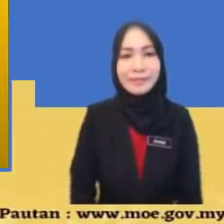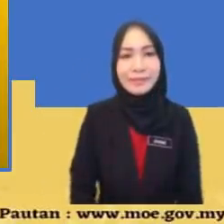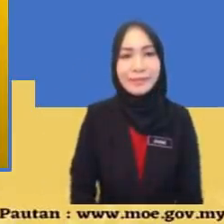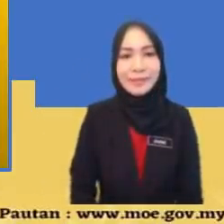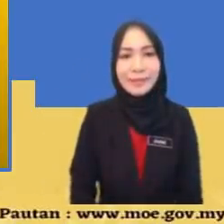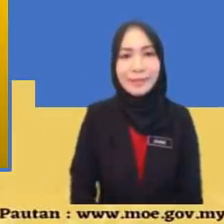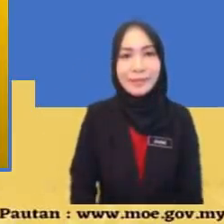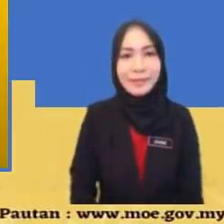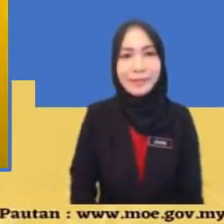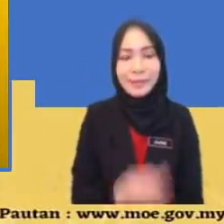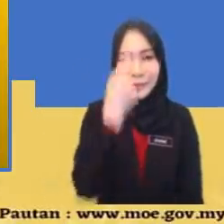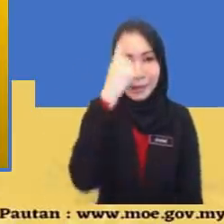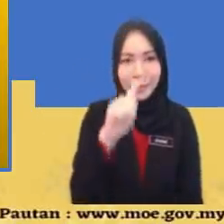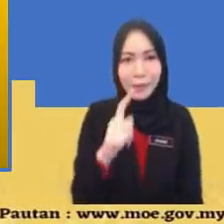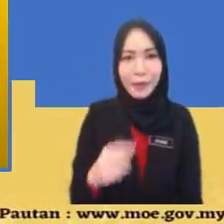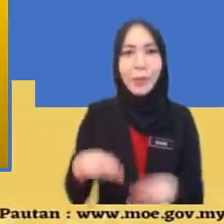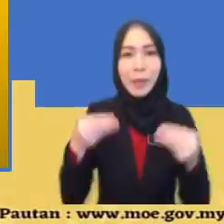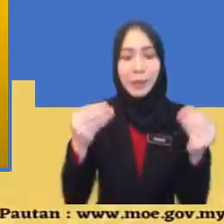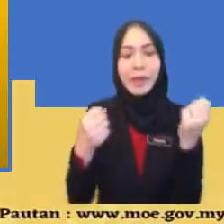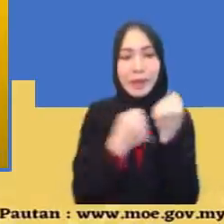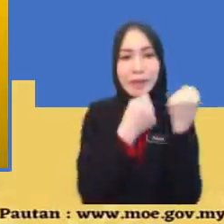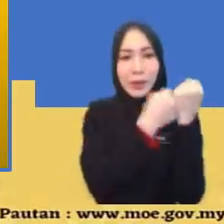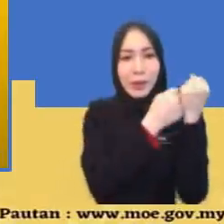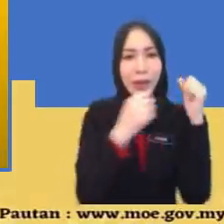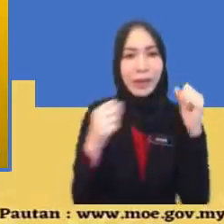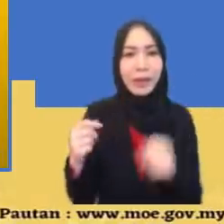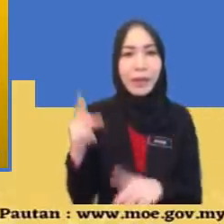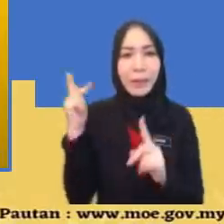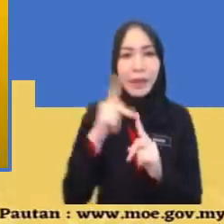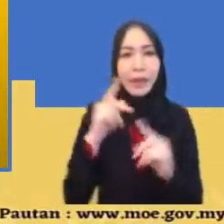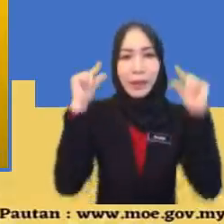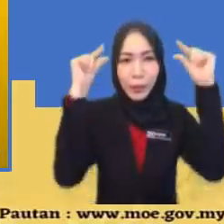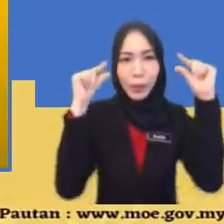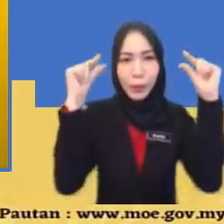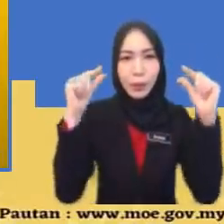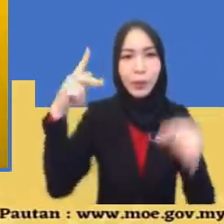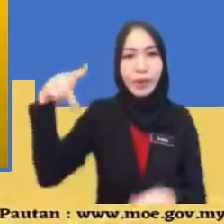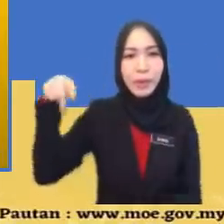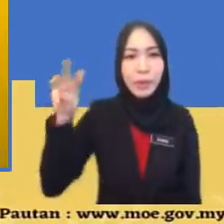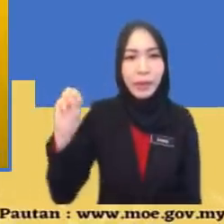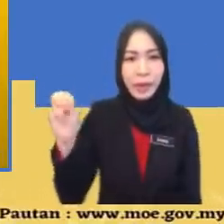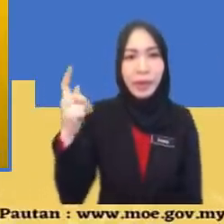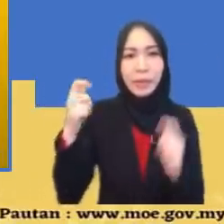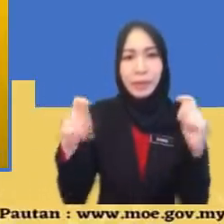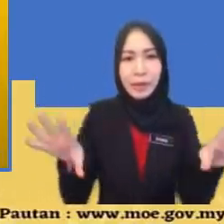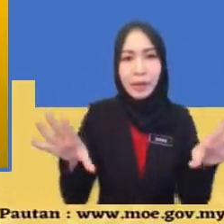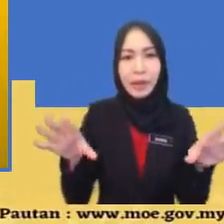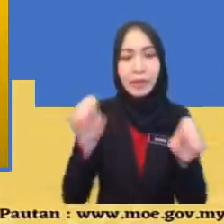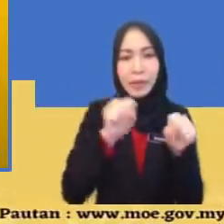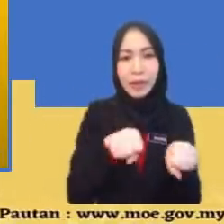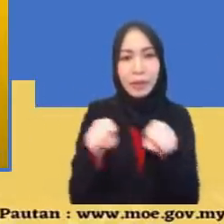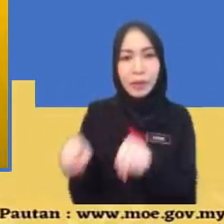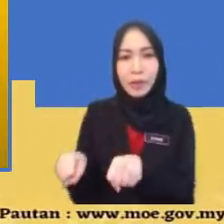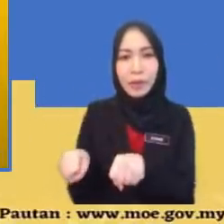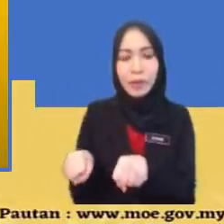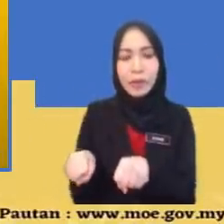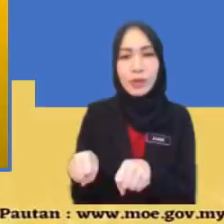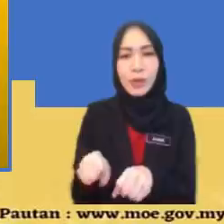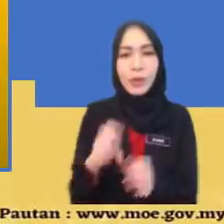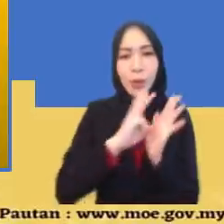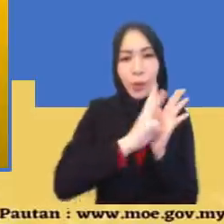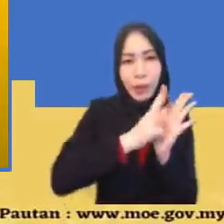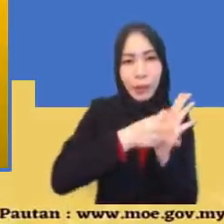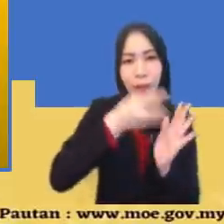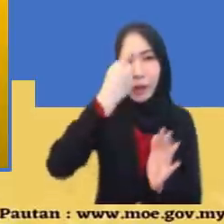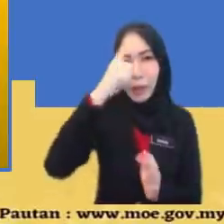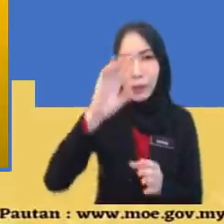bagi memilih teleponan kepada para guru Kementerian Pendidikan Malaysia juga telah mengatur beberapa sirih pinang bagi